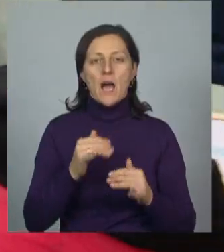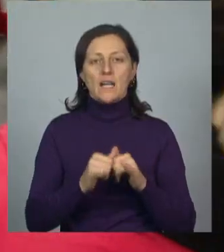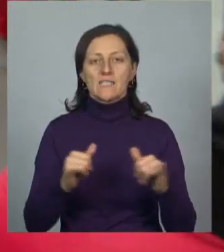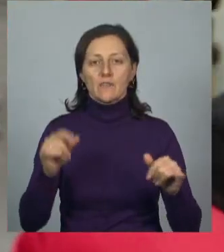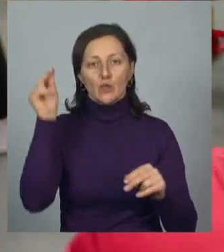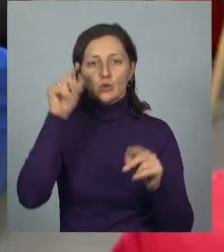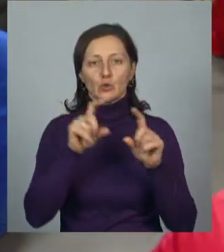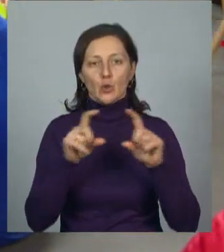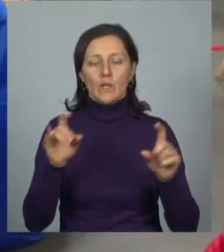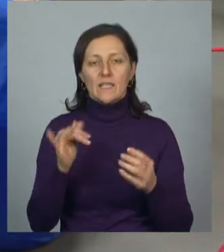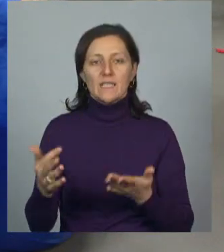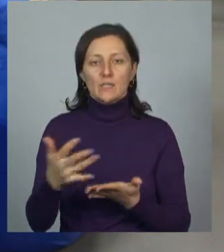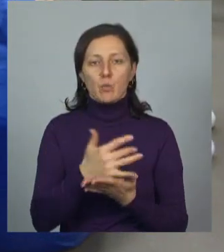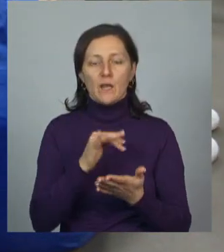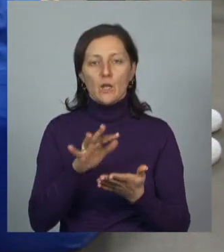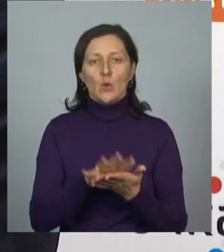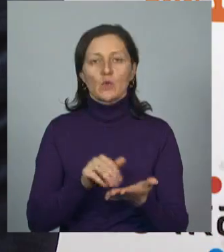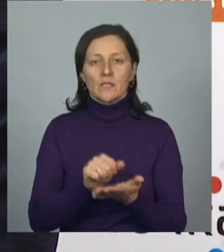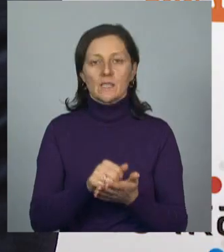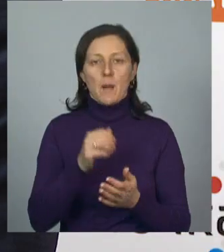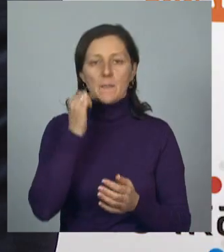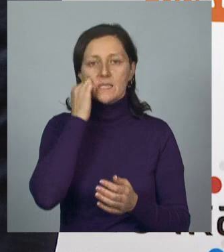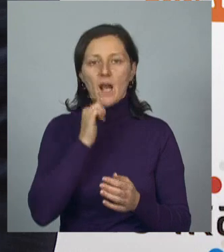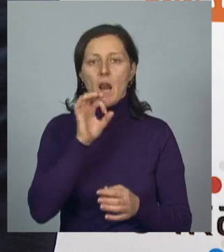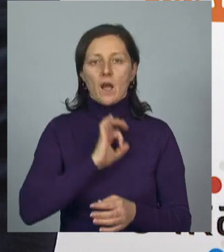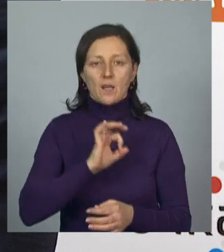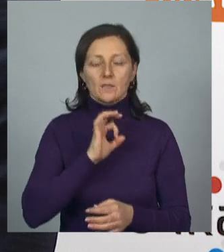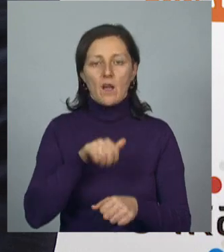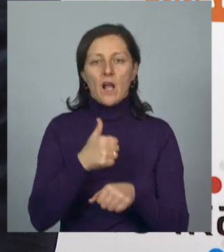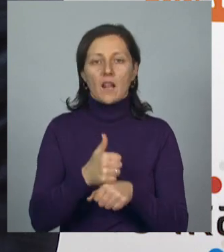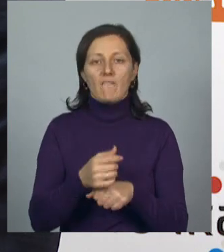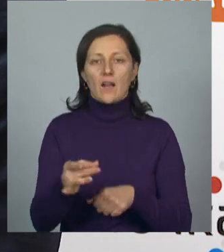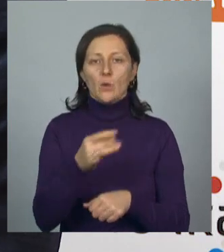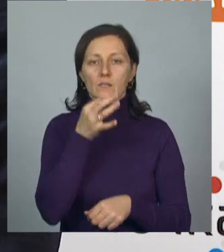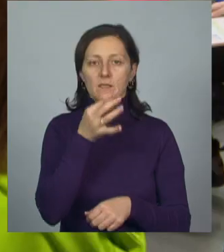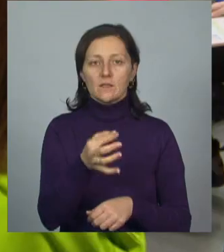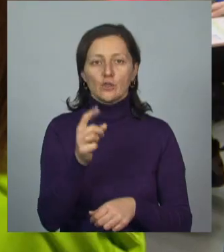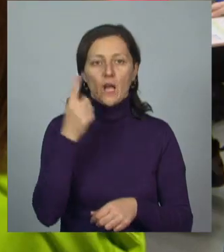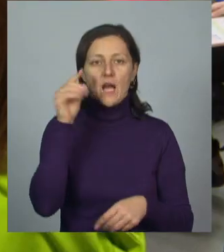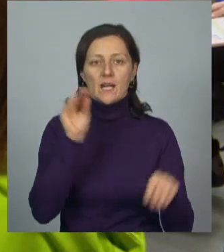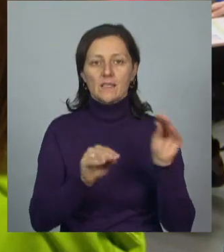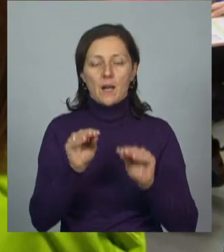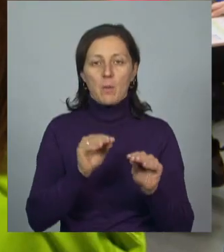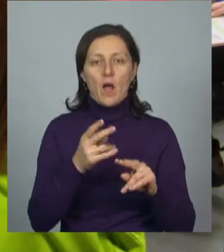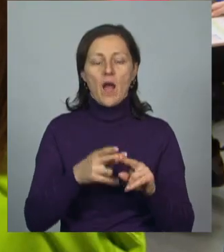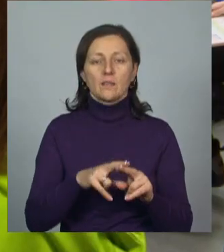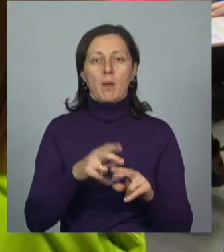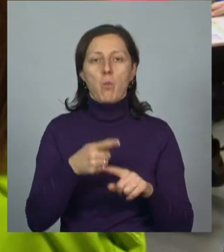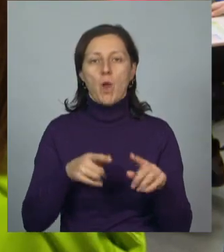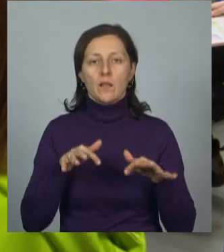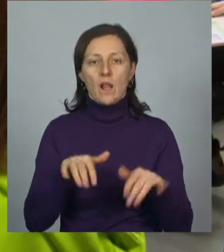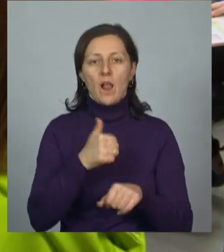а также сбора и утилизации просроченных лекарств. Глава региона отметил, что разработать проект – это полдела. Главное